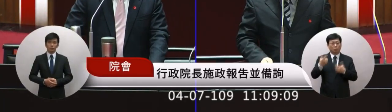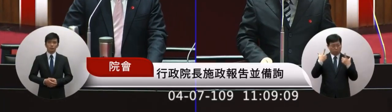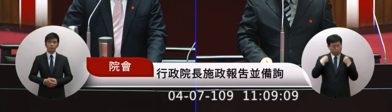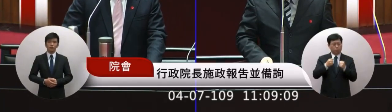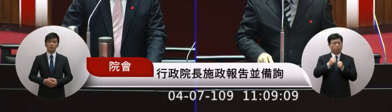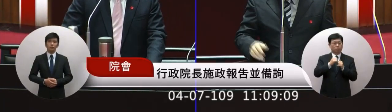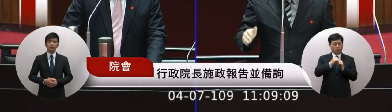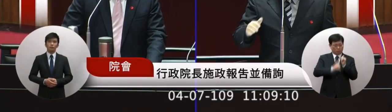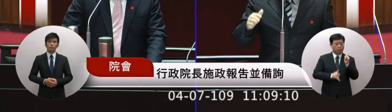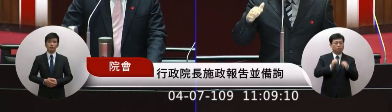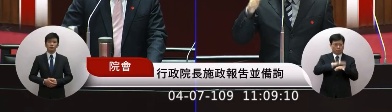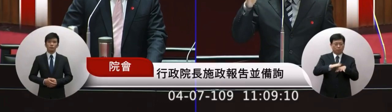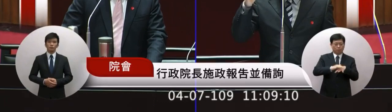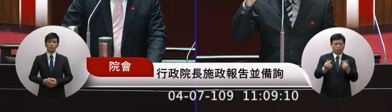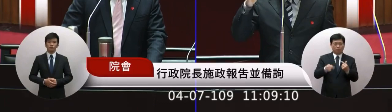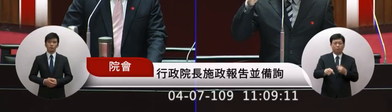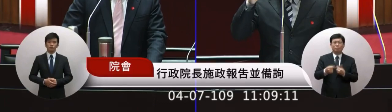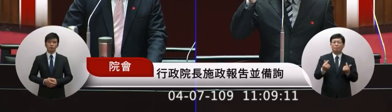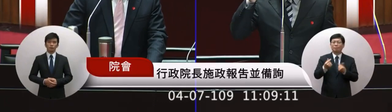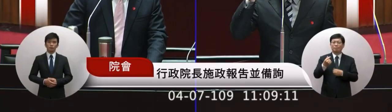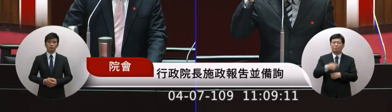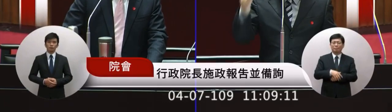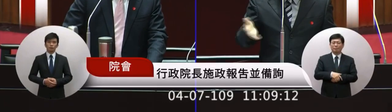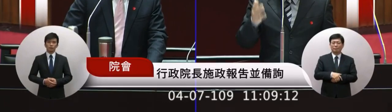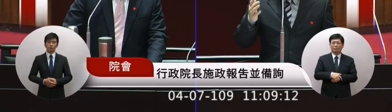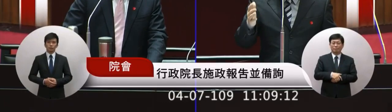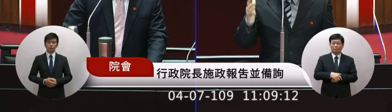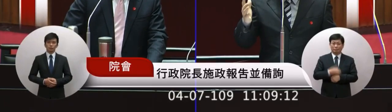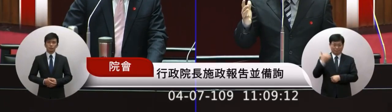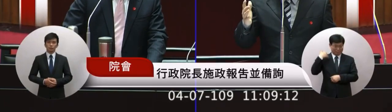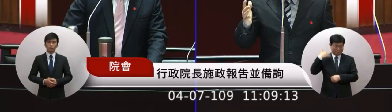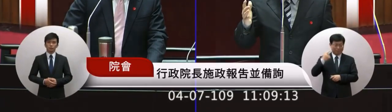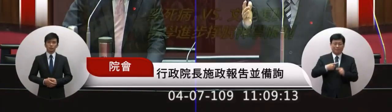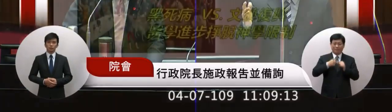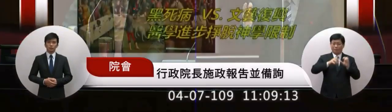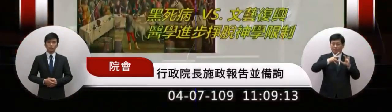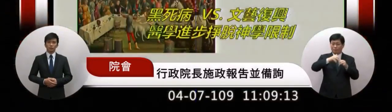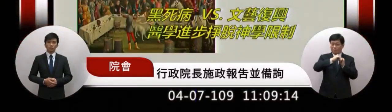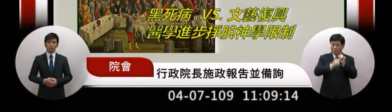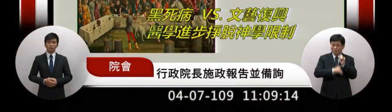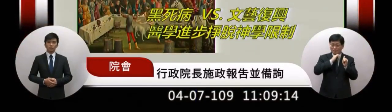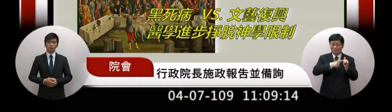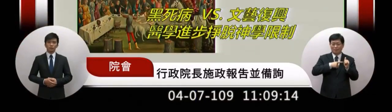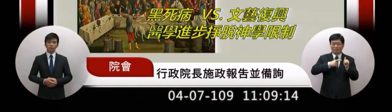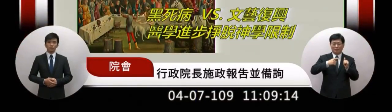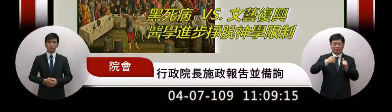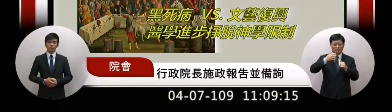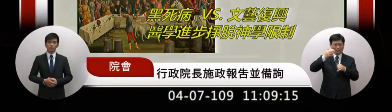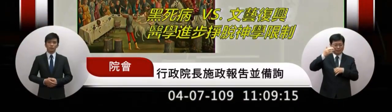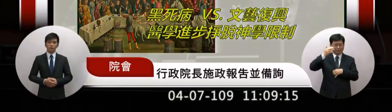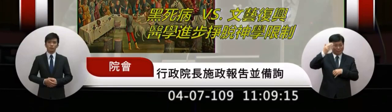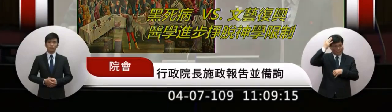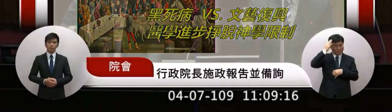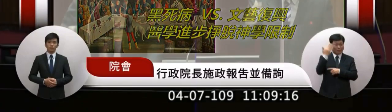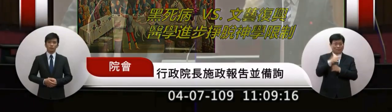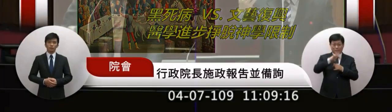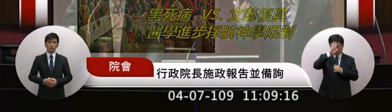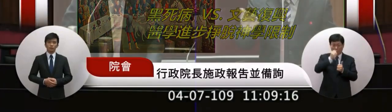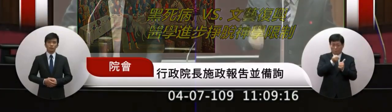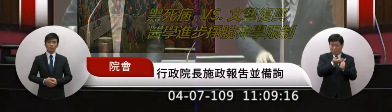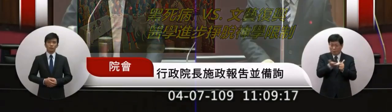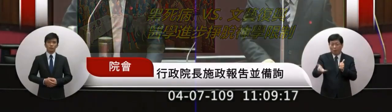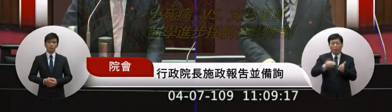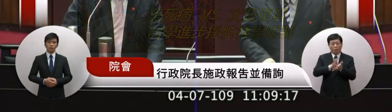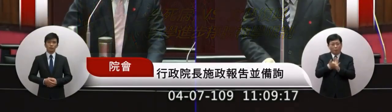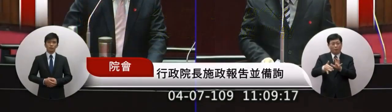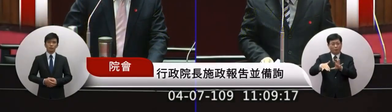样子了哈。包括说从，比方说从中世纪的黑死病，好，那么它改变了，带来了文艺复兴，然后医学进